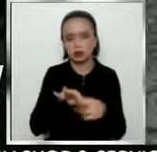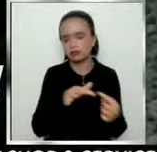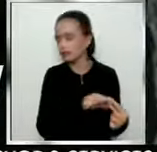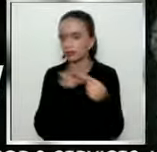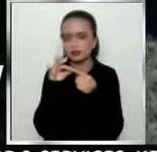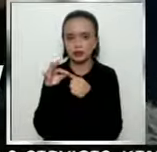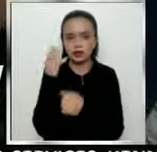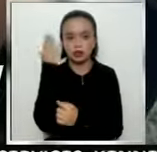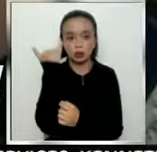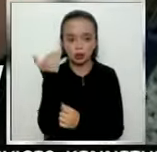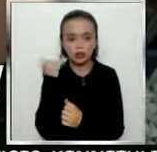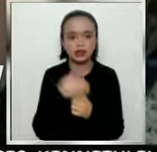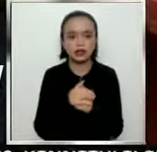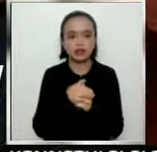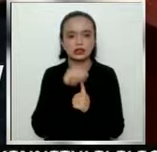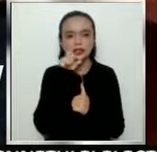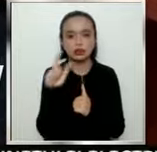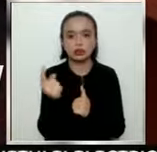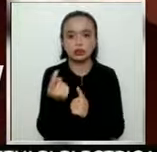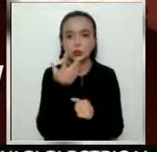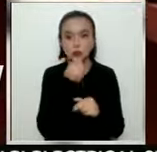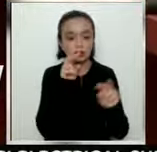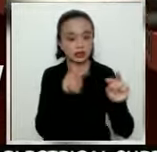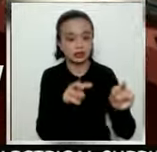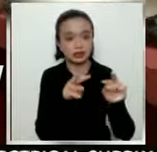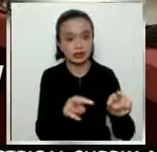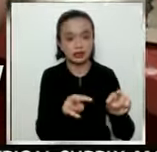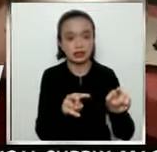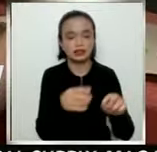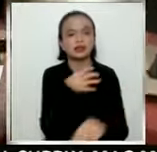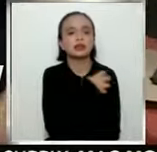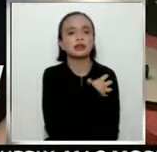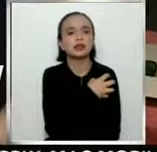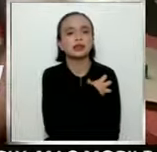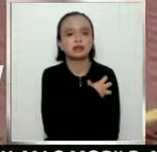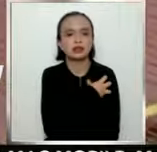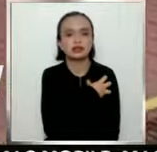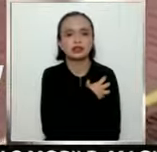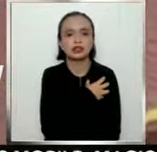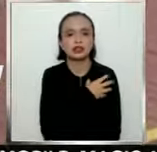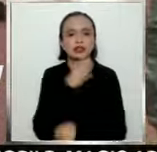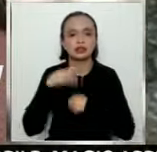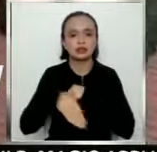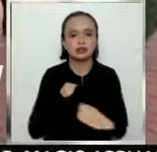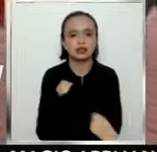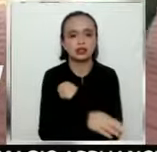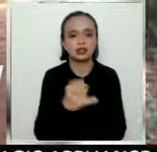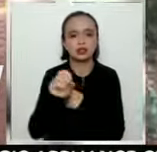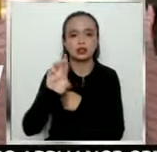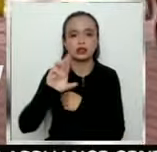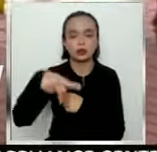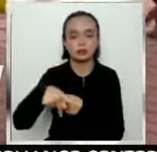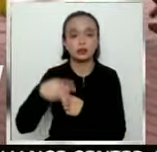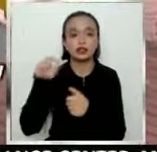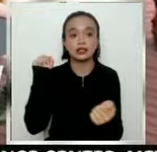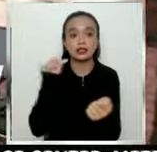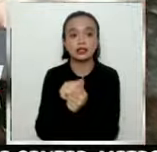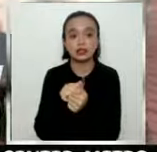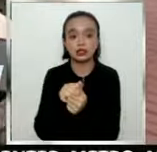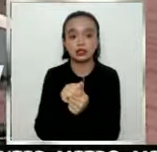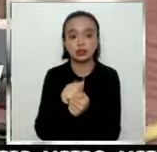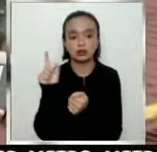sa pinangasiwaan ito ng mga tauhan ng Philippine Marine Corps Firing Range, sinamahan din siya ng